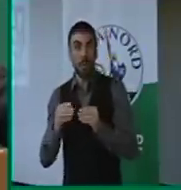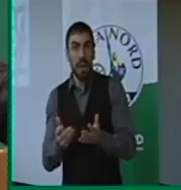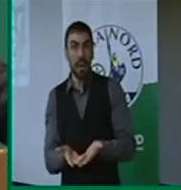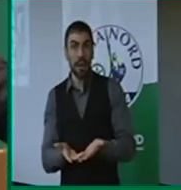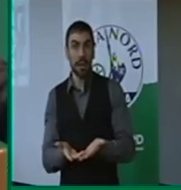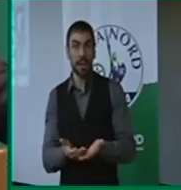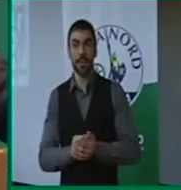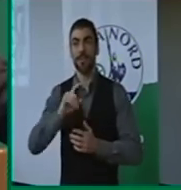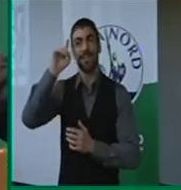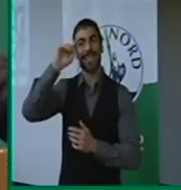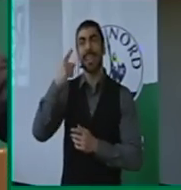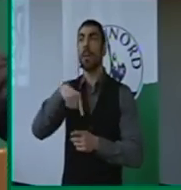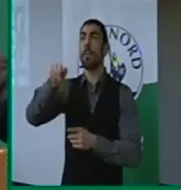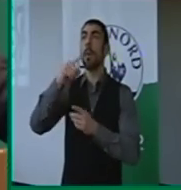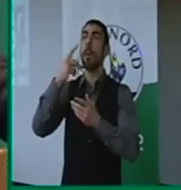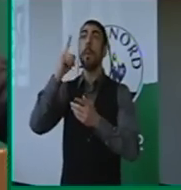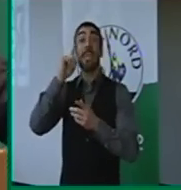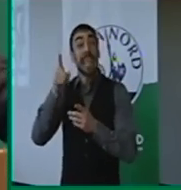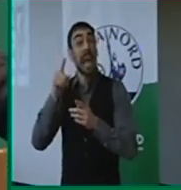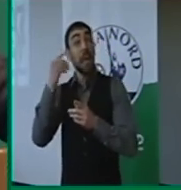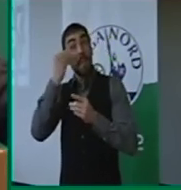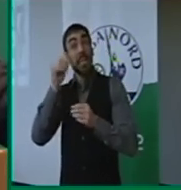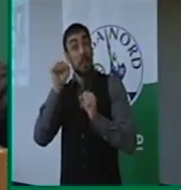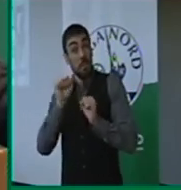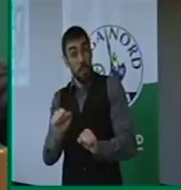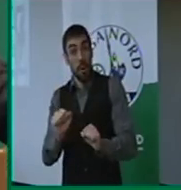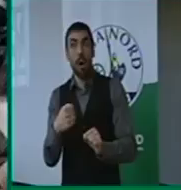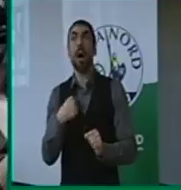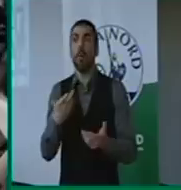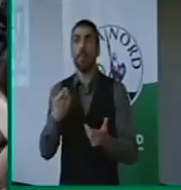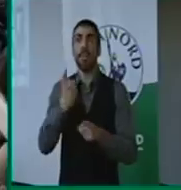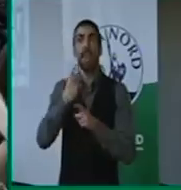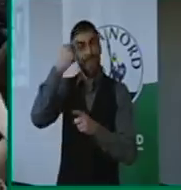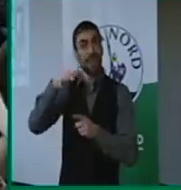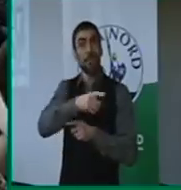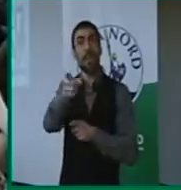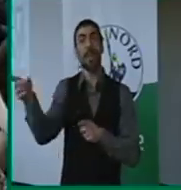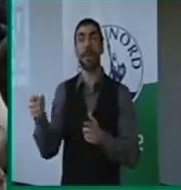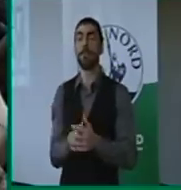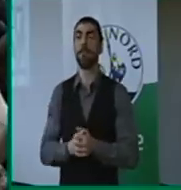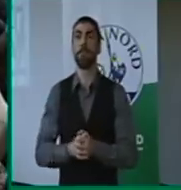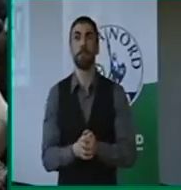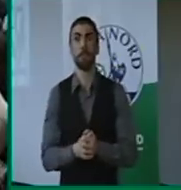ecco Se pensate che è probabile che sarebbe così sappiate che